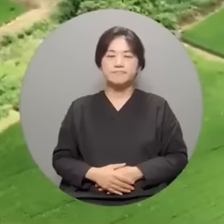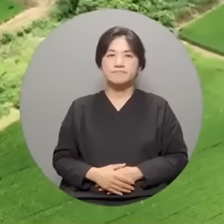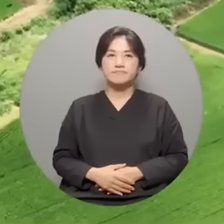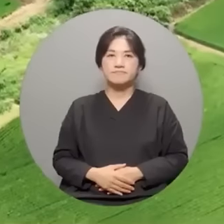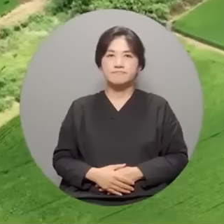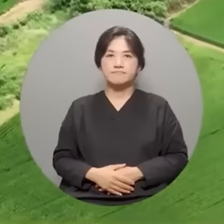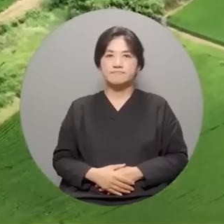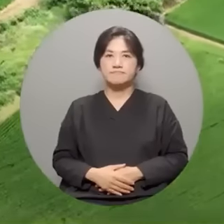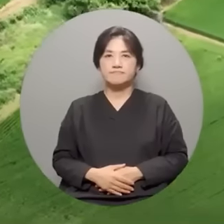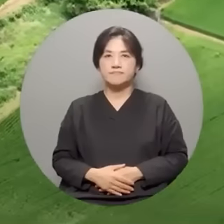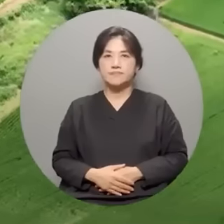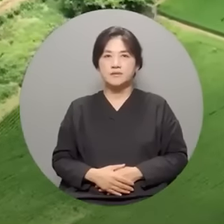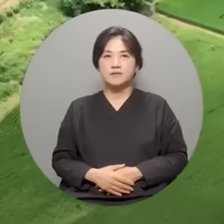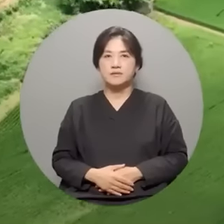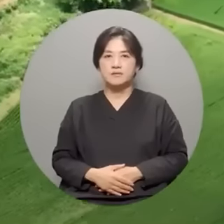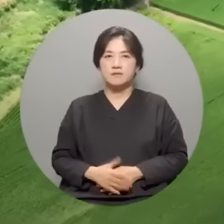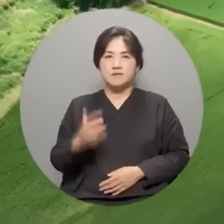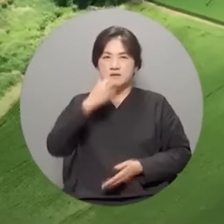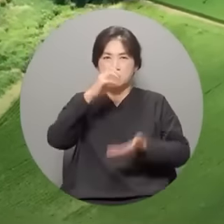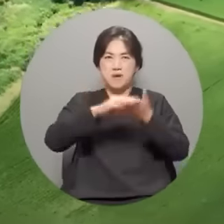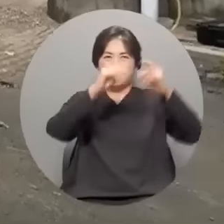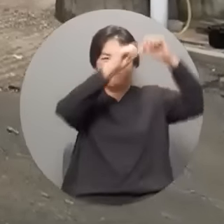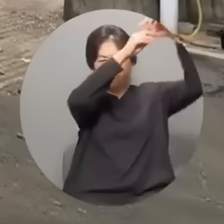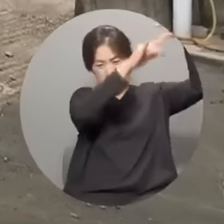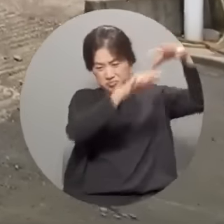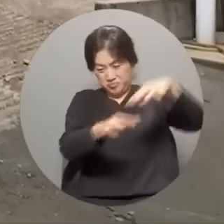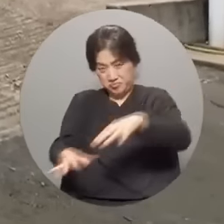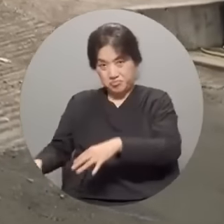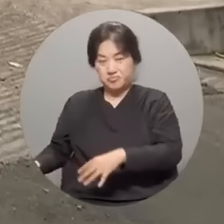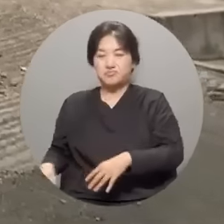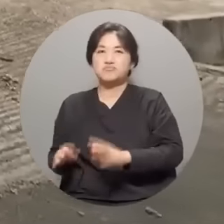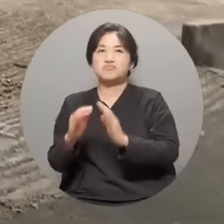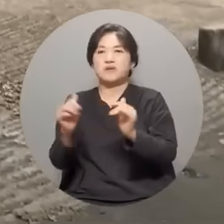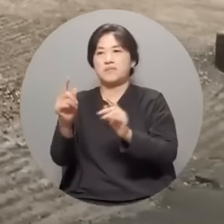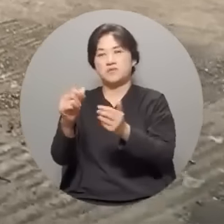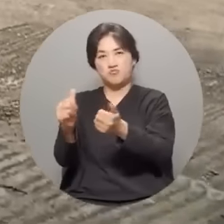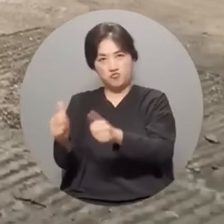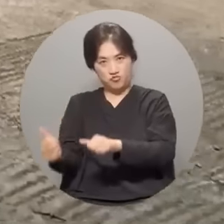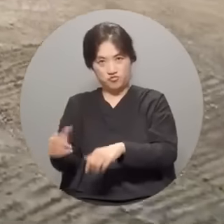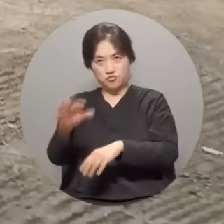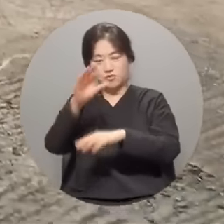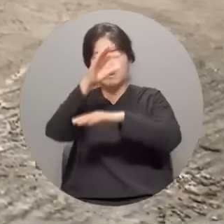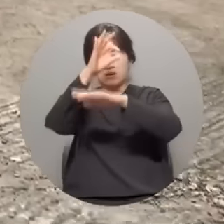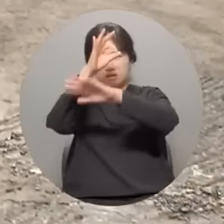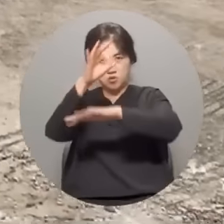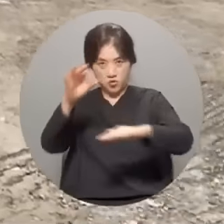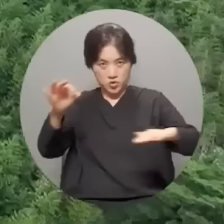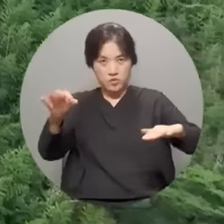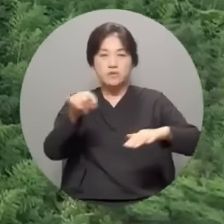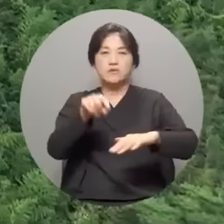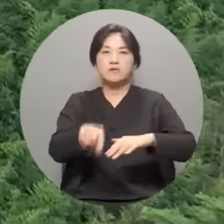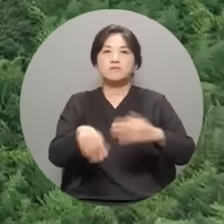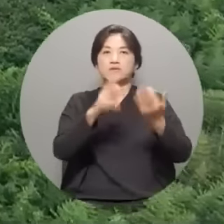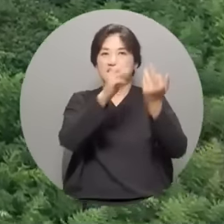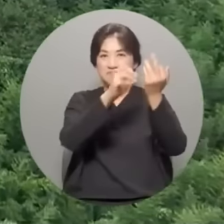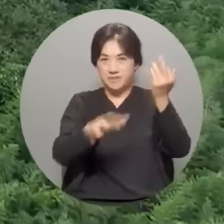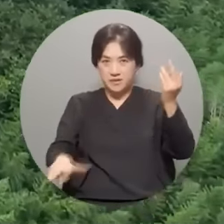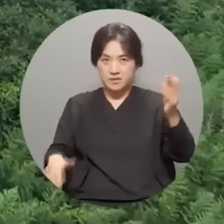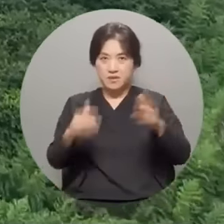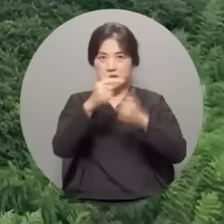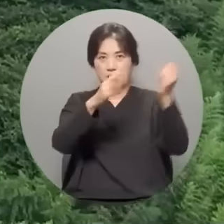가보겠습니다 엄청난의 바위와 기 밀려들어와 주명 진 충남서천군 산사태 현장 나무들이 대고